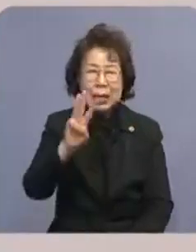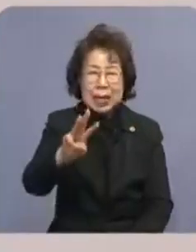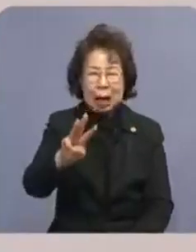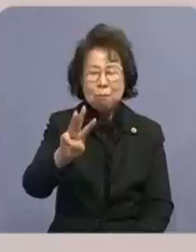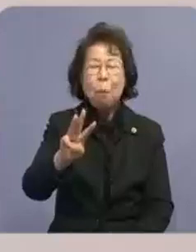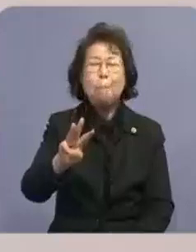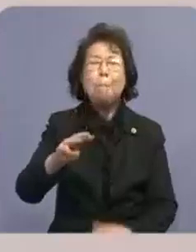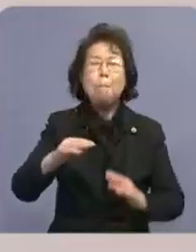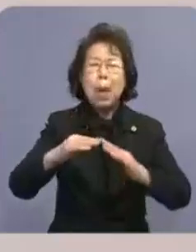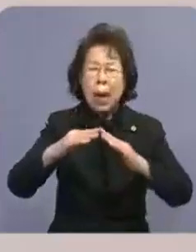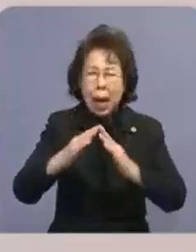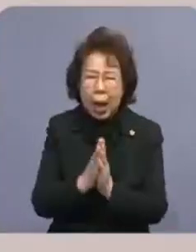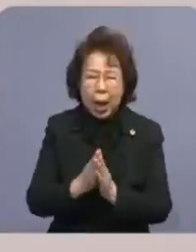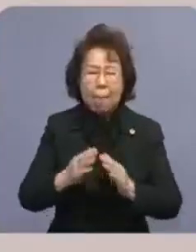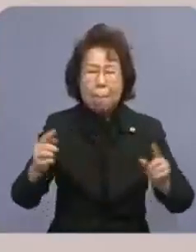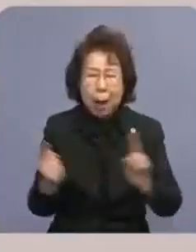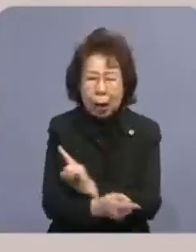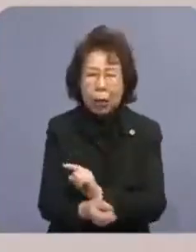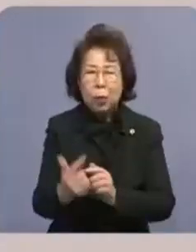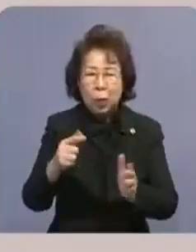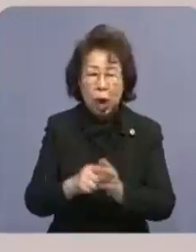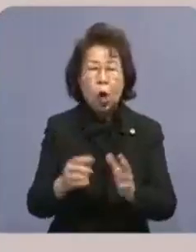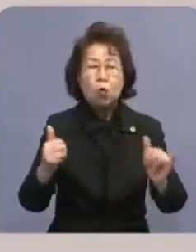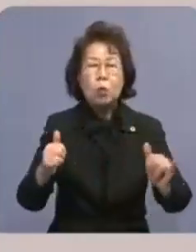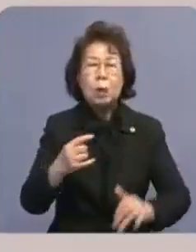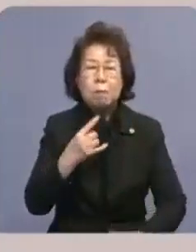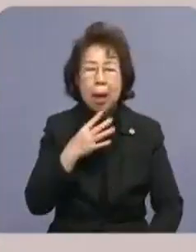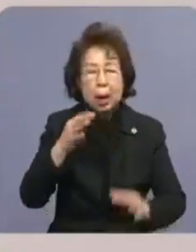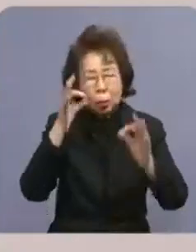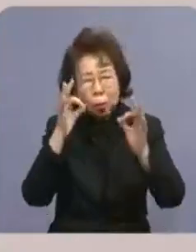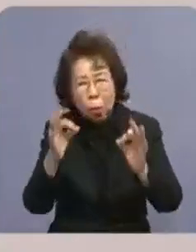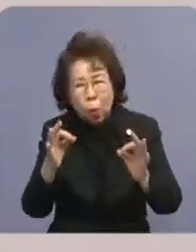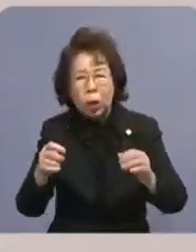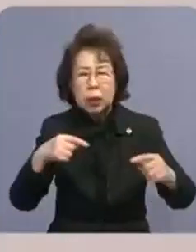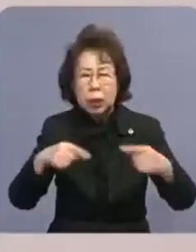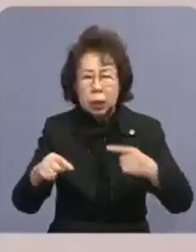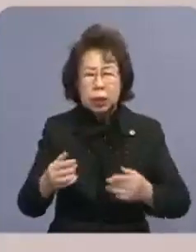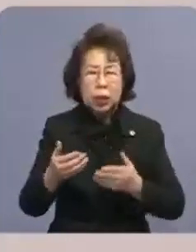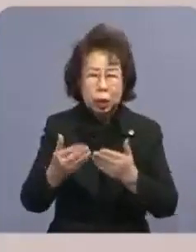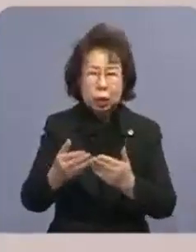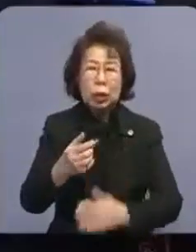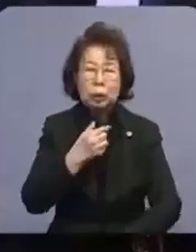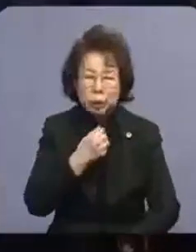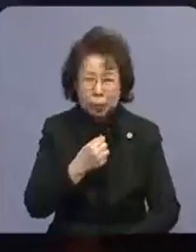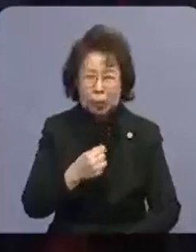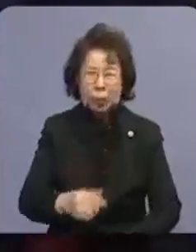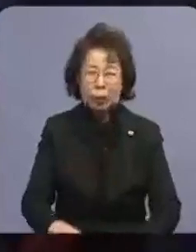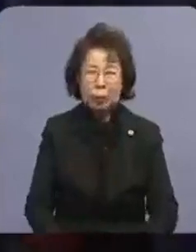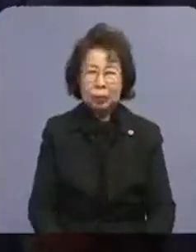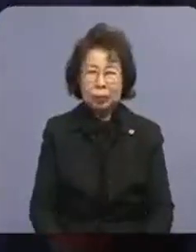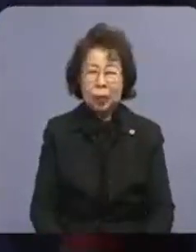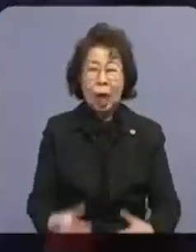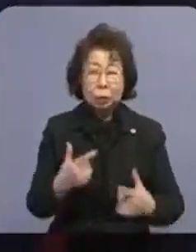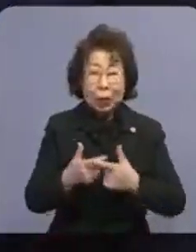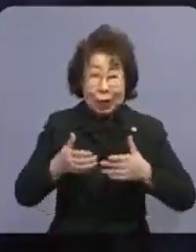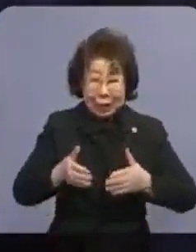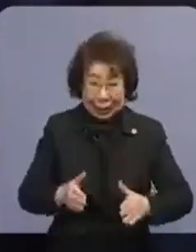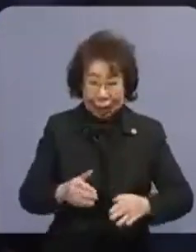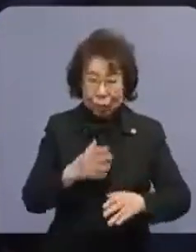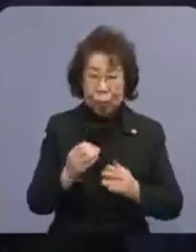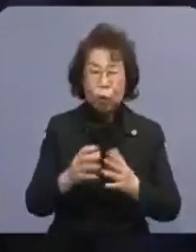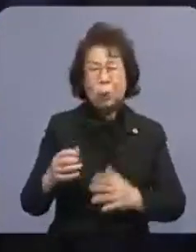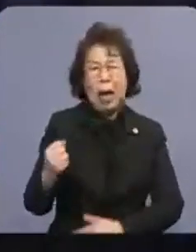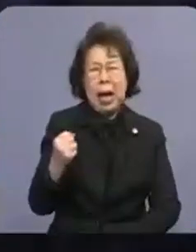3패 정치 개혁을 통해 국민만 바라보는 정치를 이뤄내겠습니다. 부산 출신으로